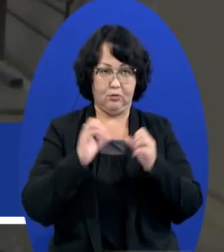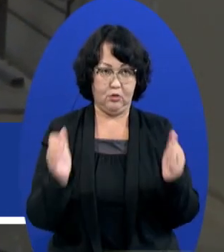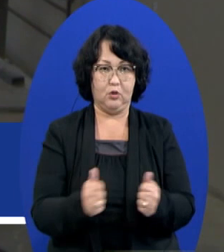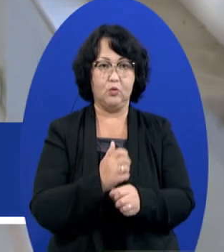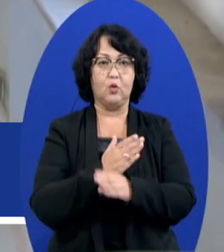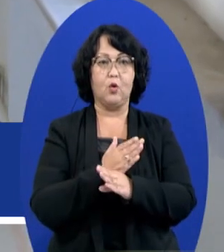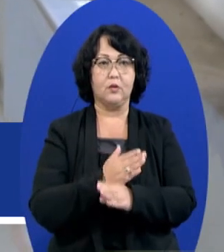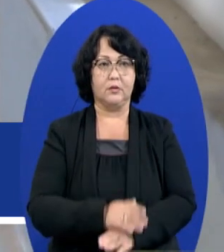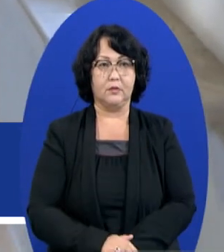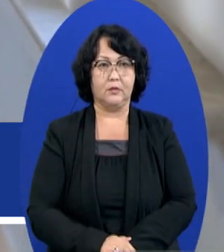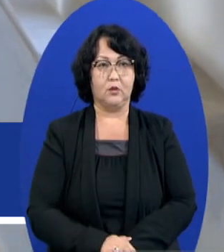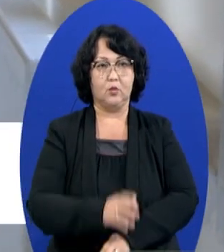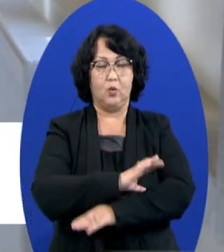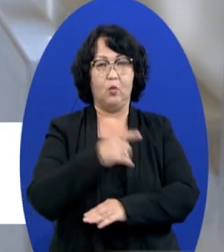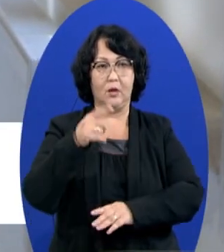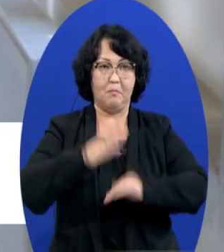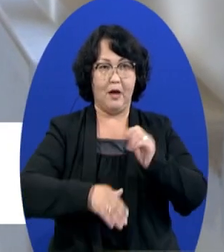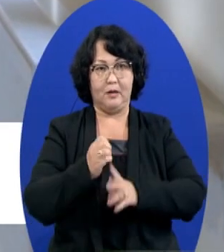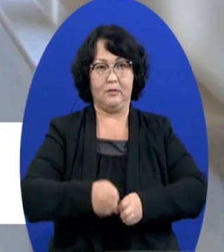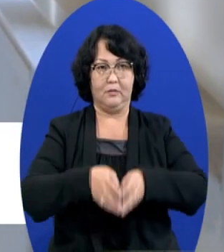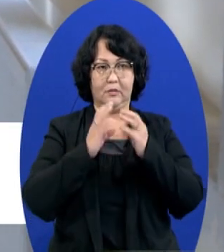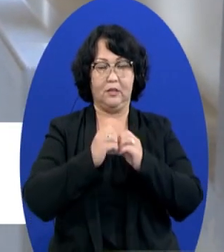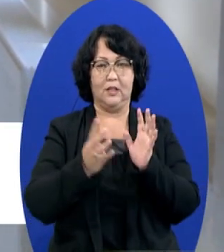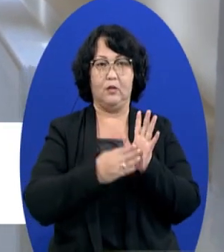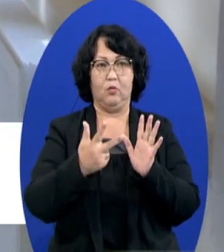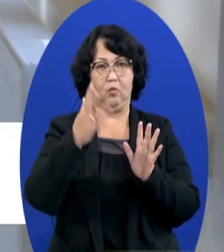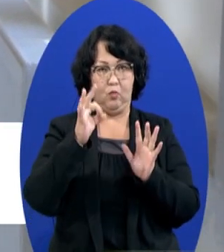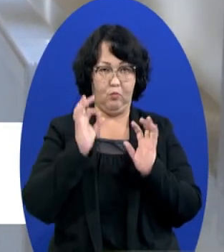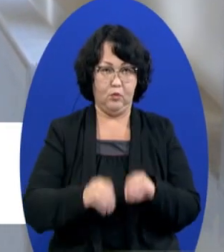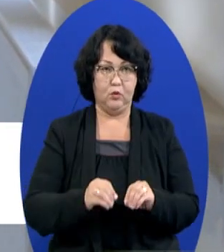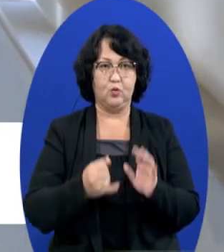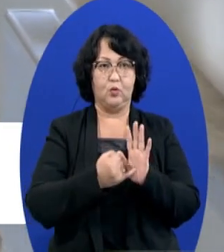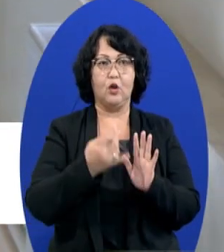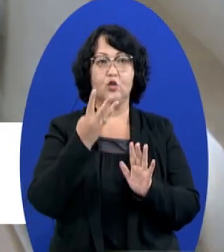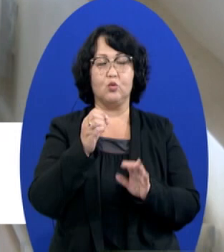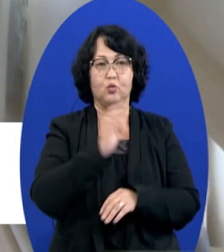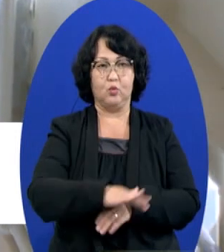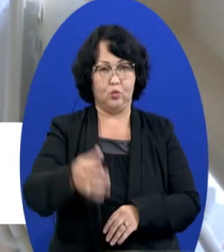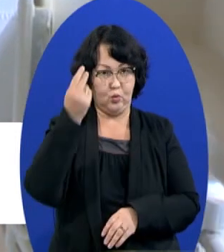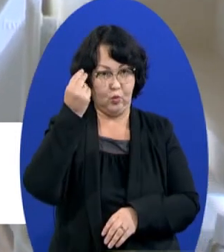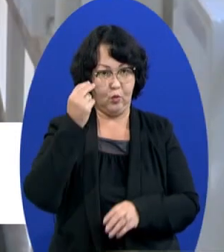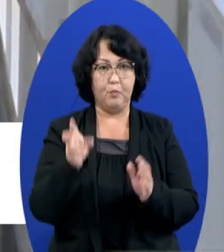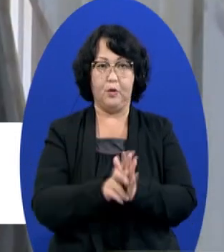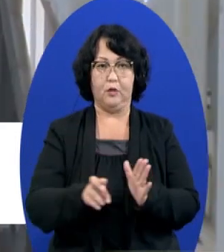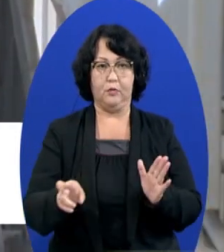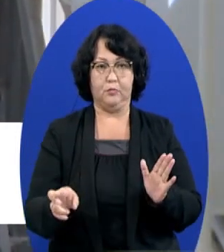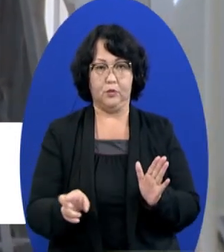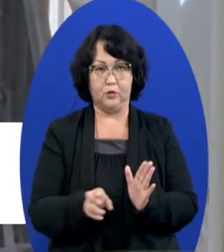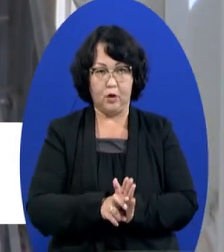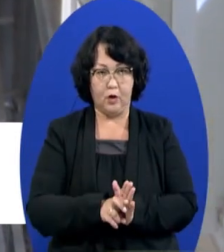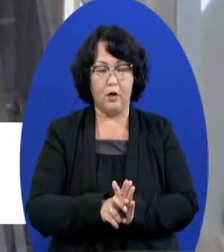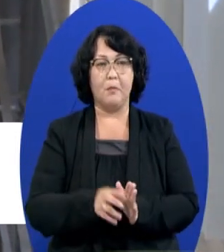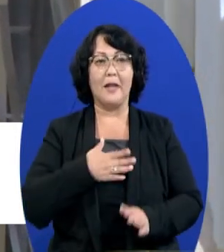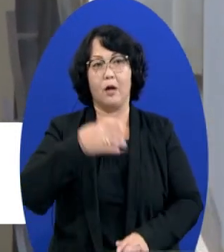байна. Сургуулийн барилгын явц одоо 93% хувьтай явж байна. 640 хүүхэд сурах боломжтой. Тэгээ